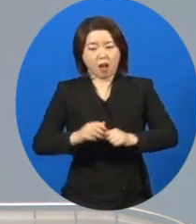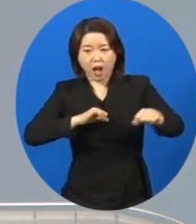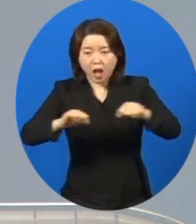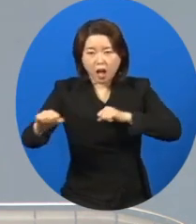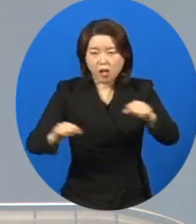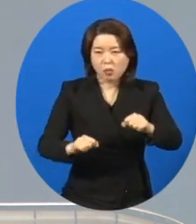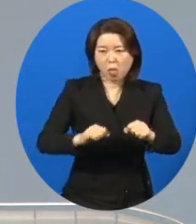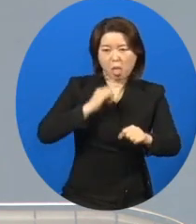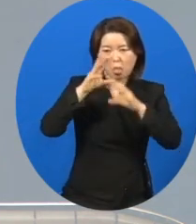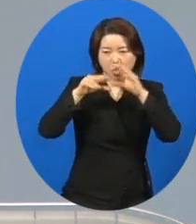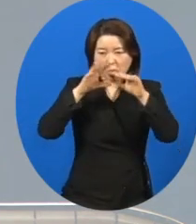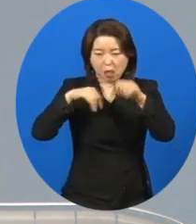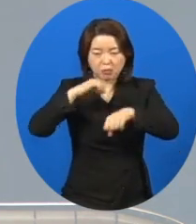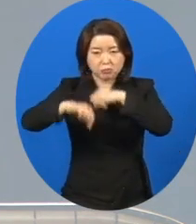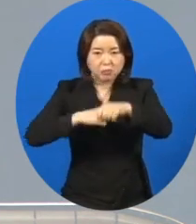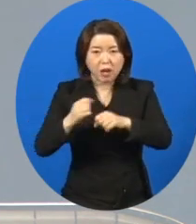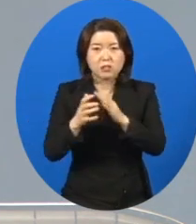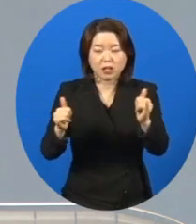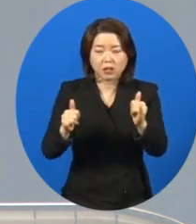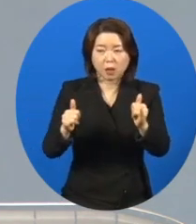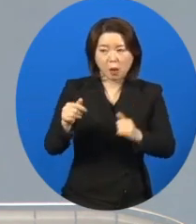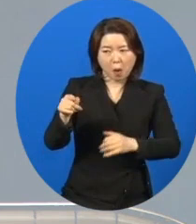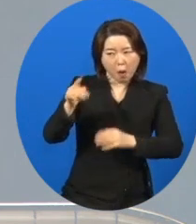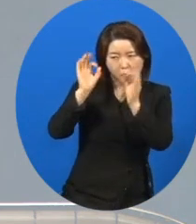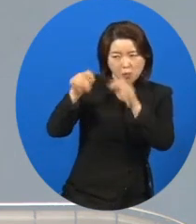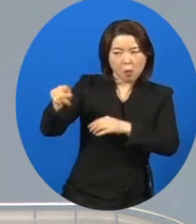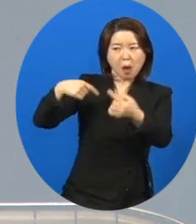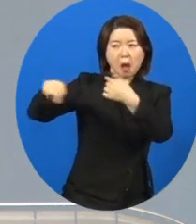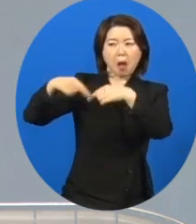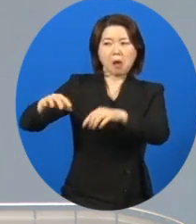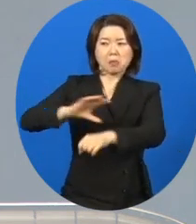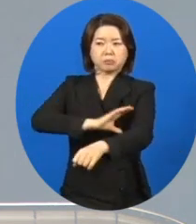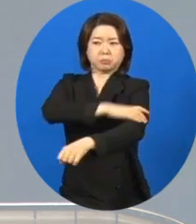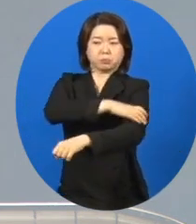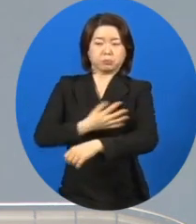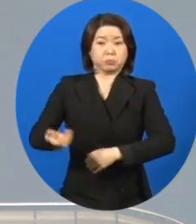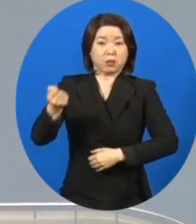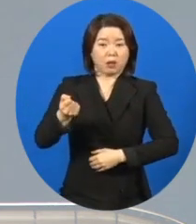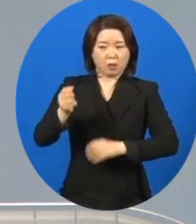사람이 지도자 노릇하는 경우를 많이 보았습니다.